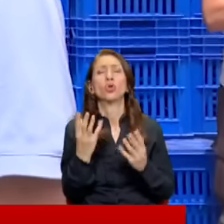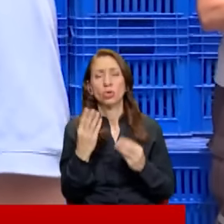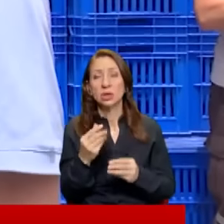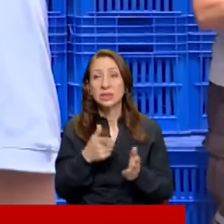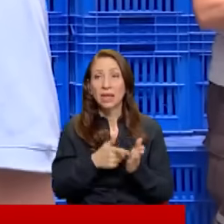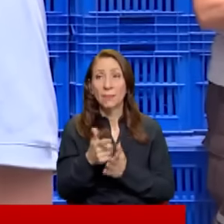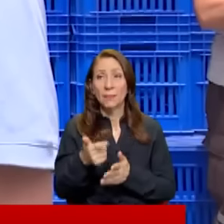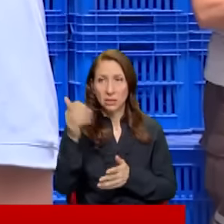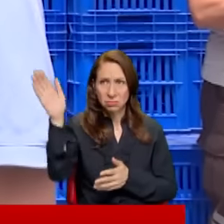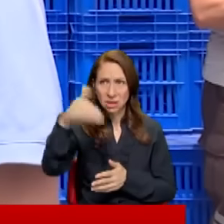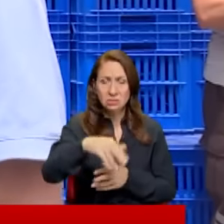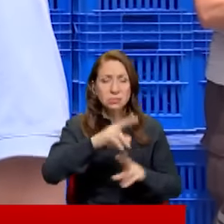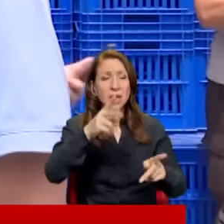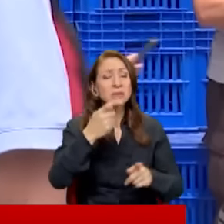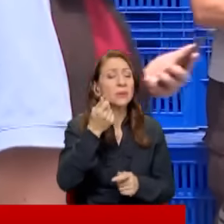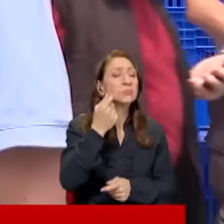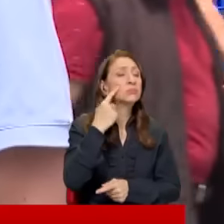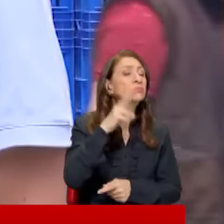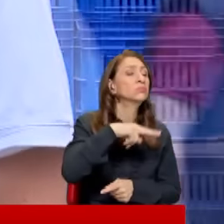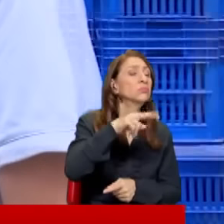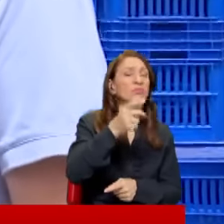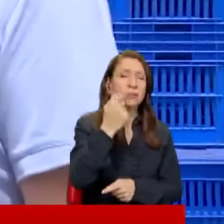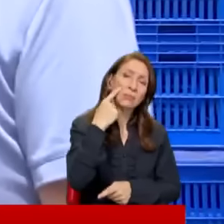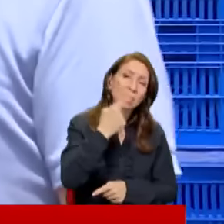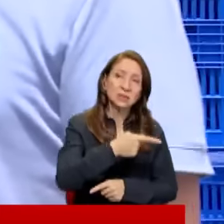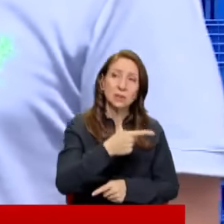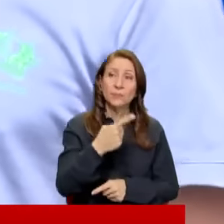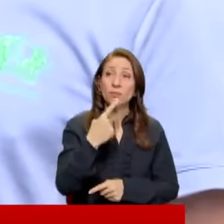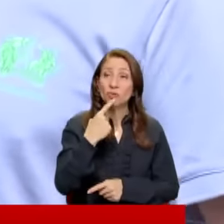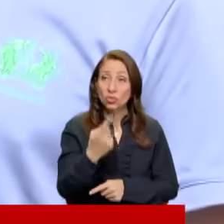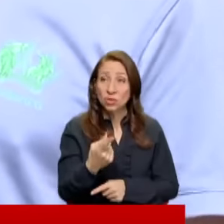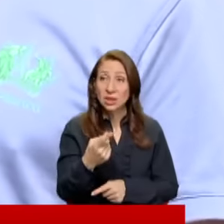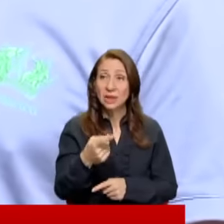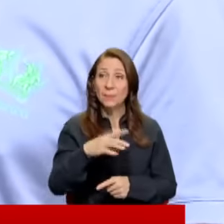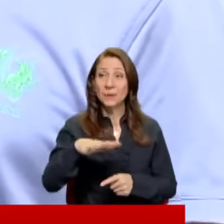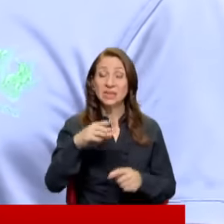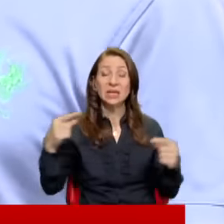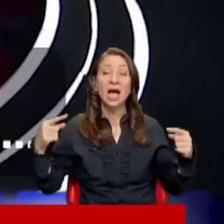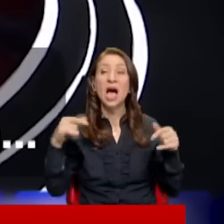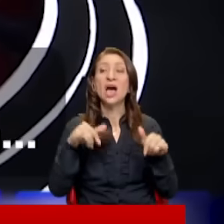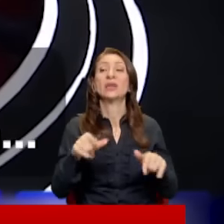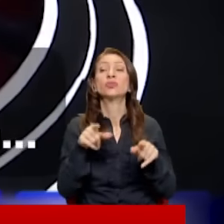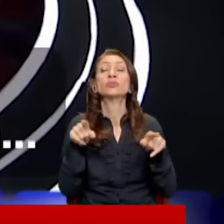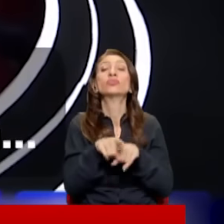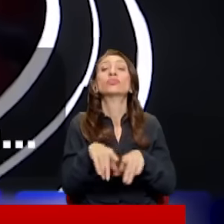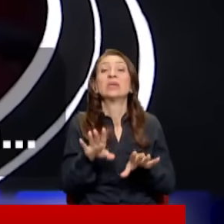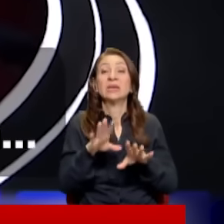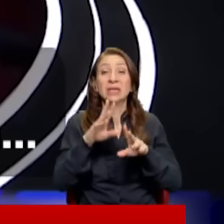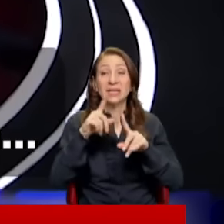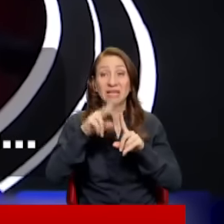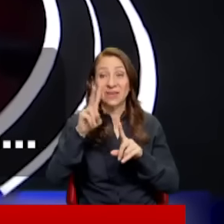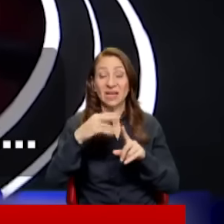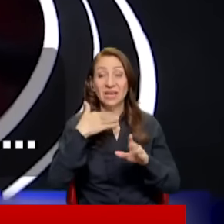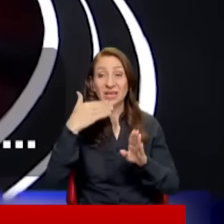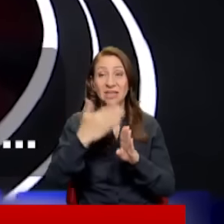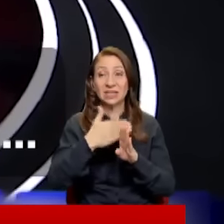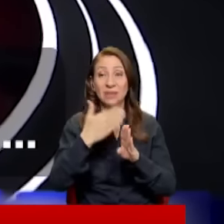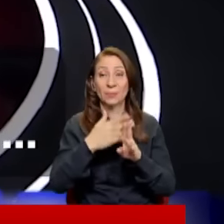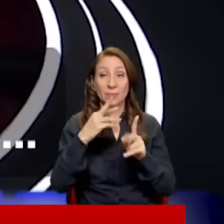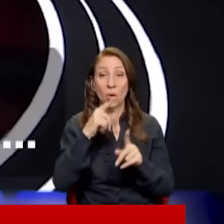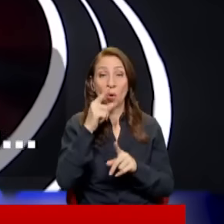Tarım Bakanı gelsin bir mağazaları dolaşsın kasapları bir dolaşsın yani söyledikleriyle piyasa birbirini tutmuyor televizyon ekranları Kasap reyonların